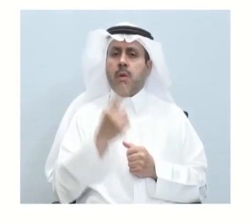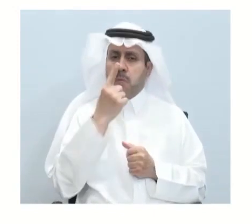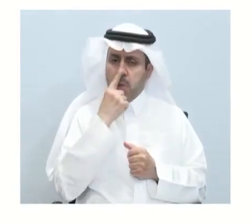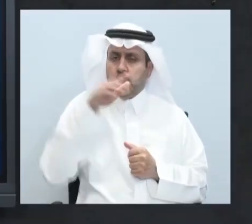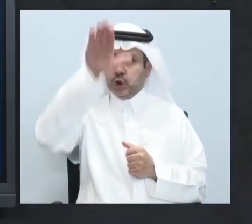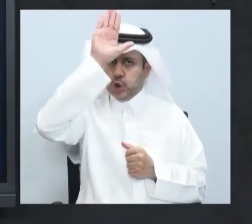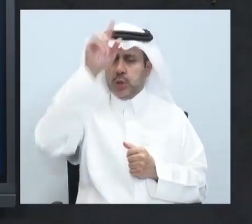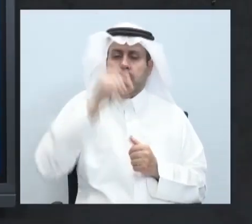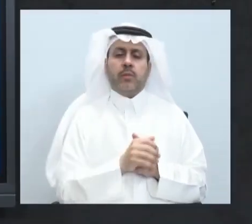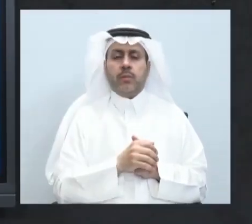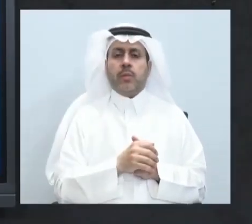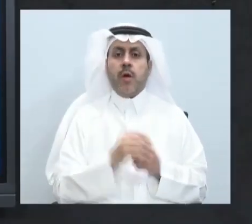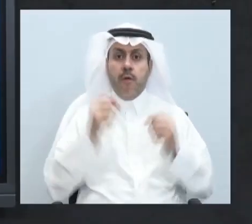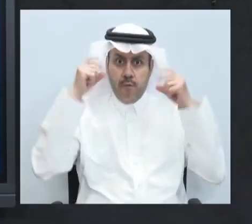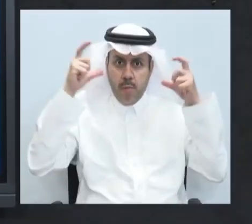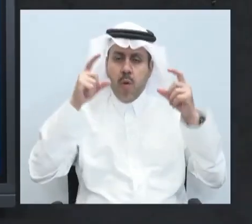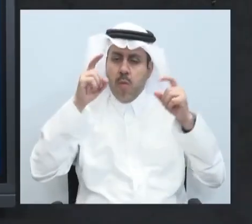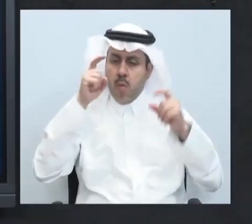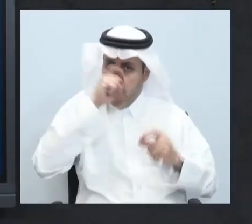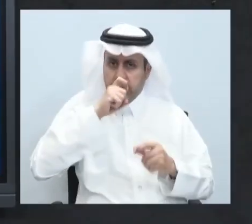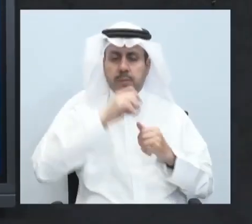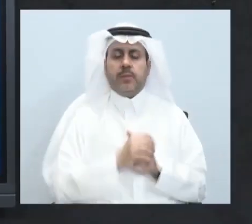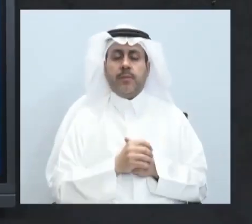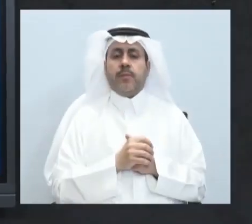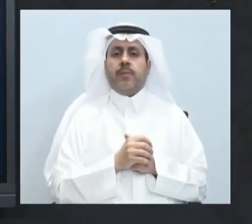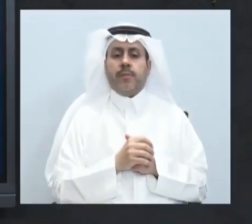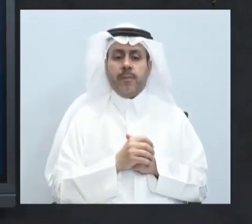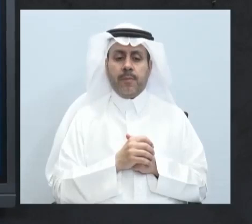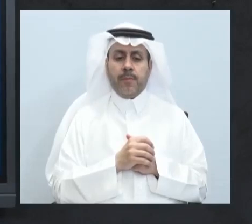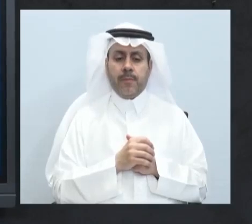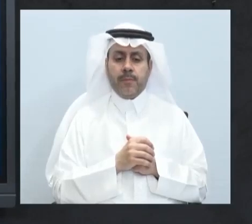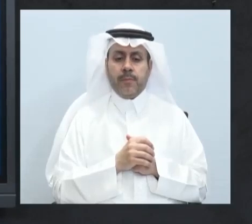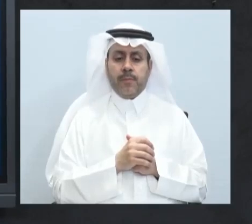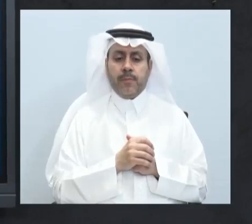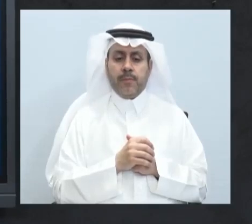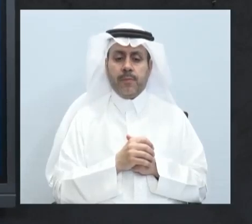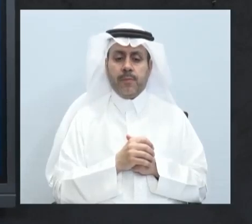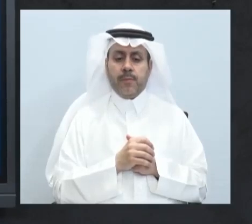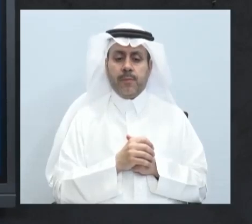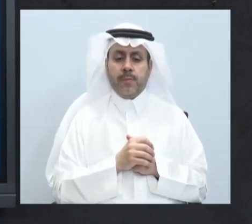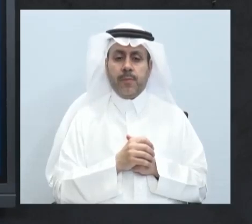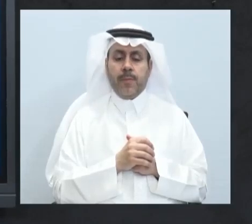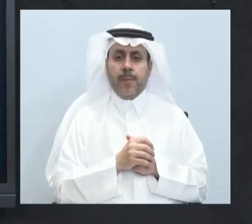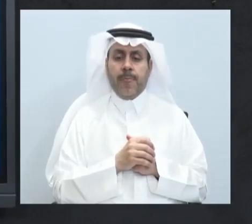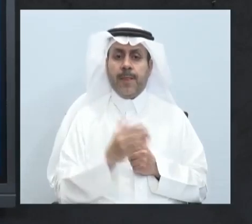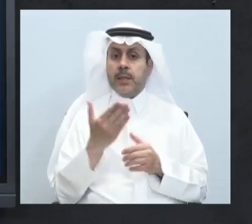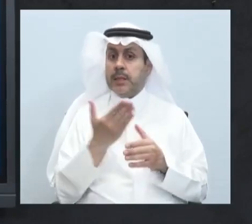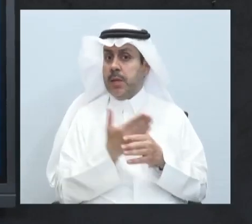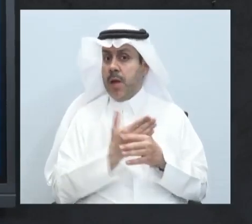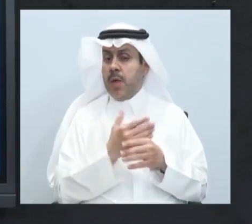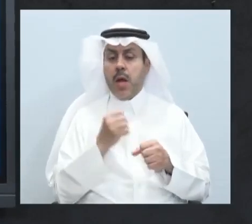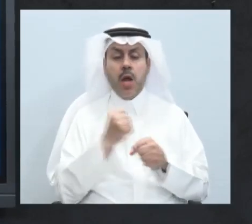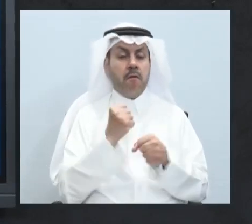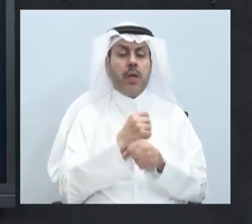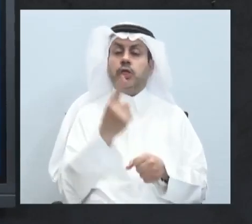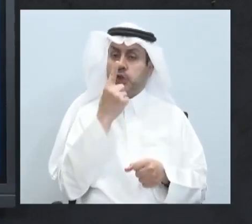علينا ان نعرفها ونفهمها ونتد هذا الامر جيدا طيب لماذا نفعل هذه